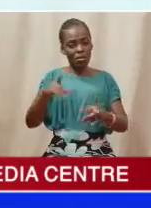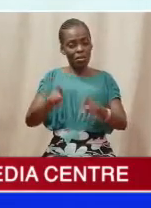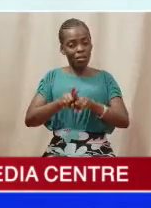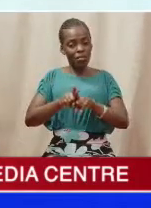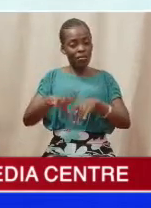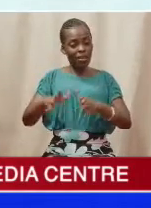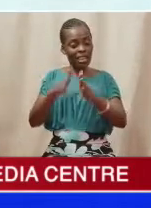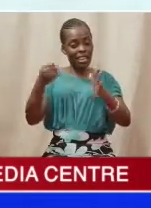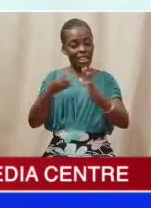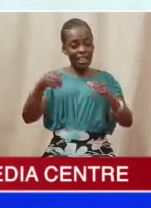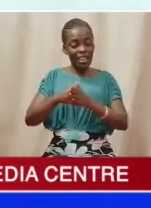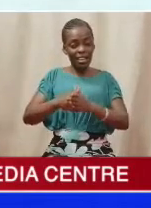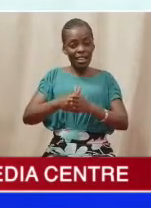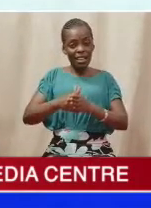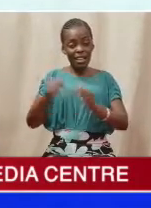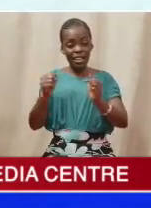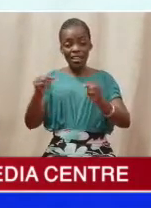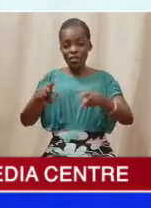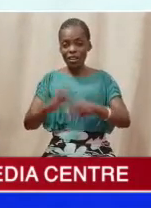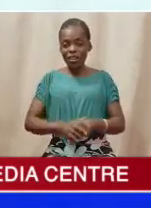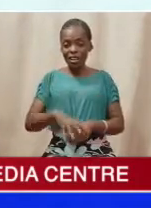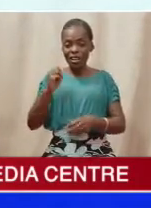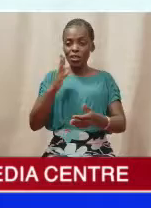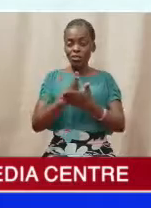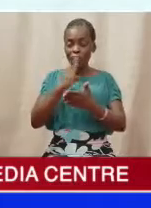way of being in opposition. You can be in